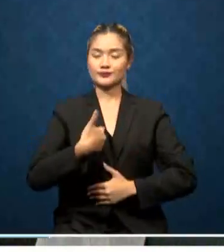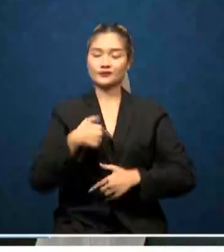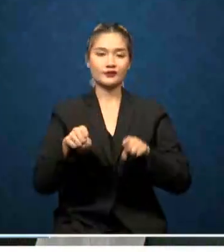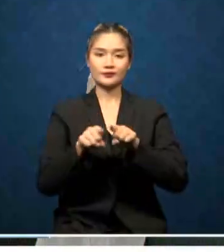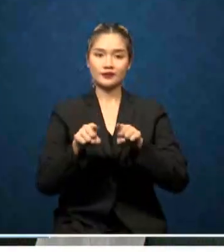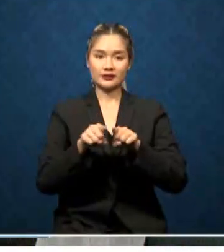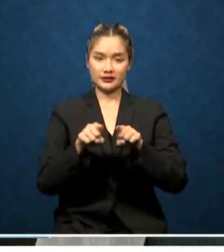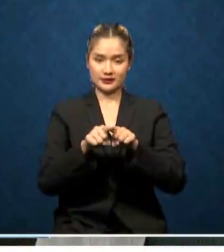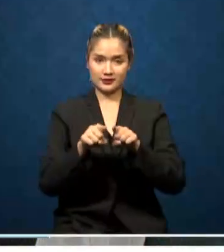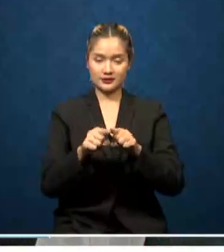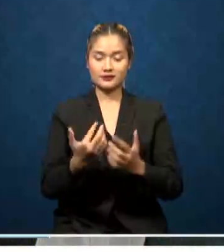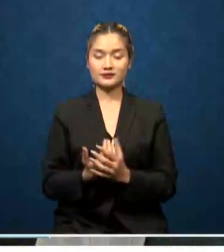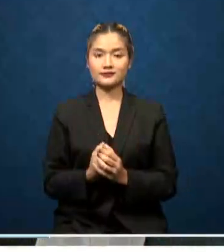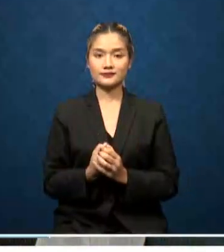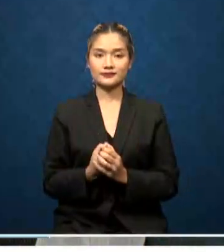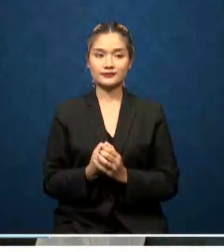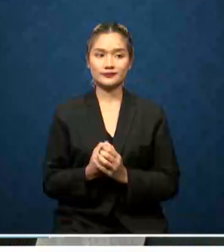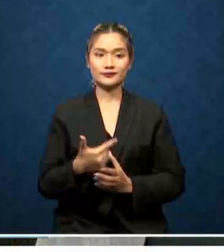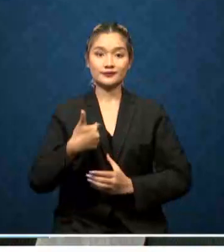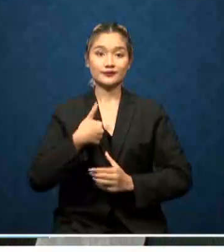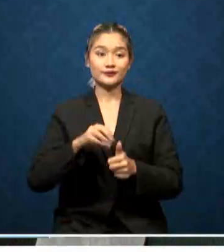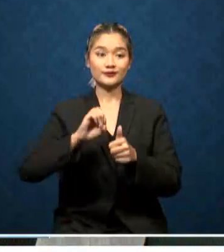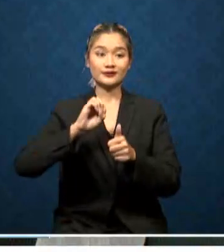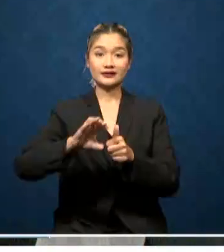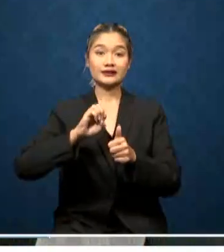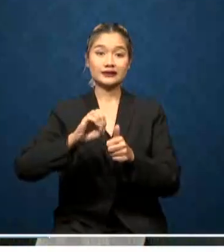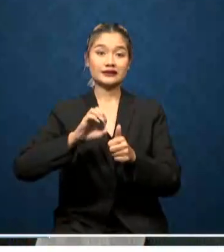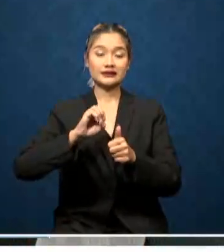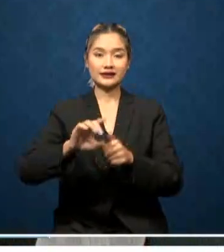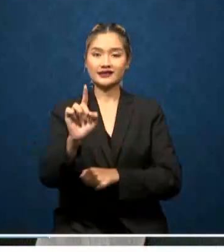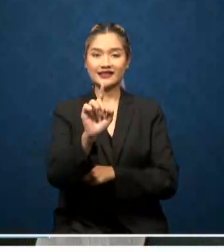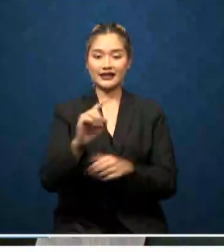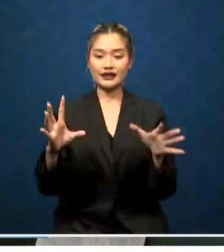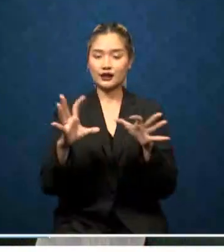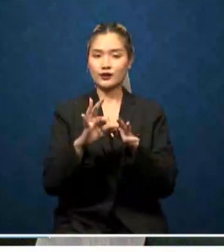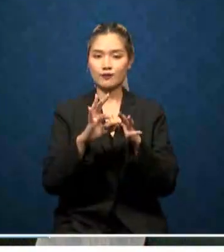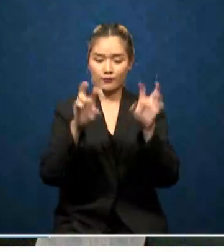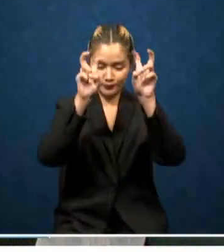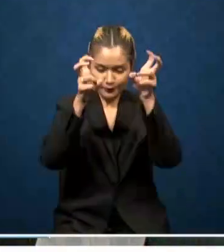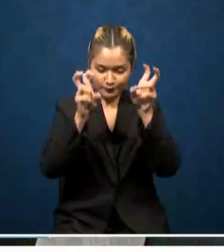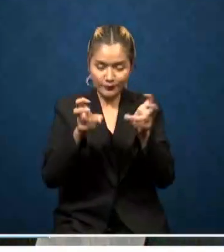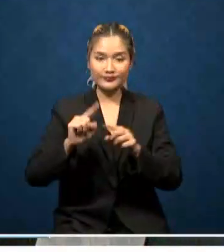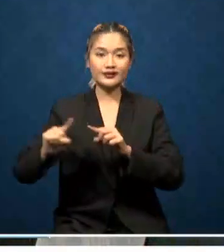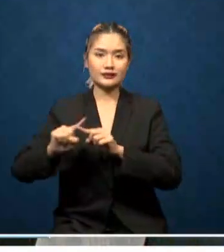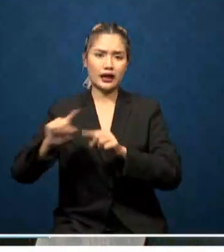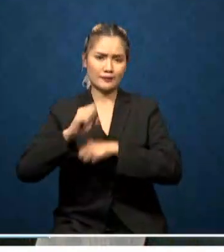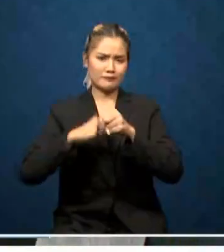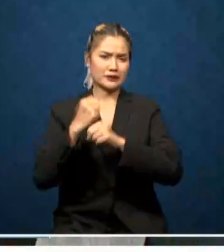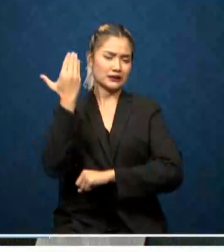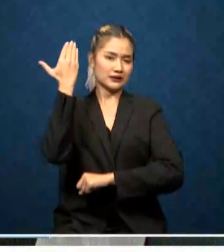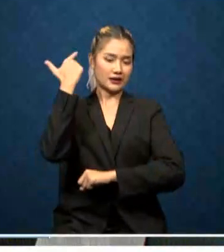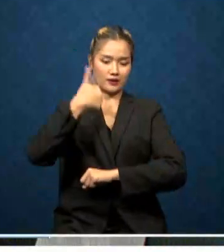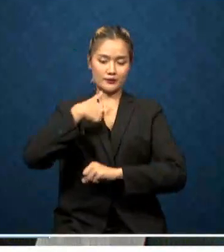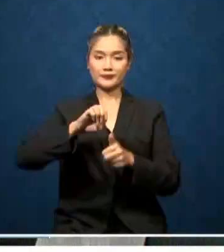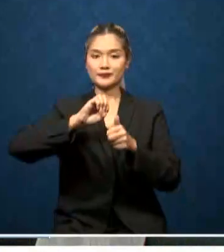ได้ให้ความเห็นนะครับเกี่ยวกับเรื่องต่างๆในปีที่แล้วเนี่ย